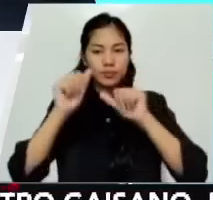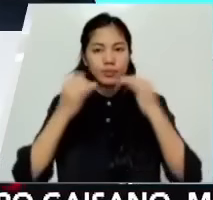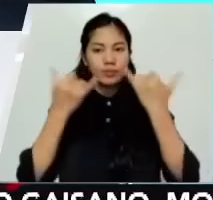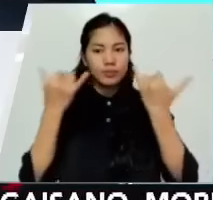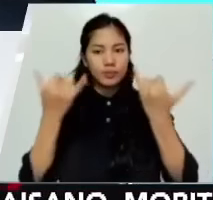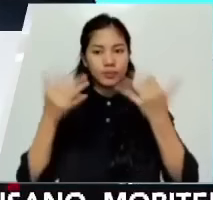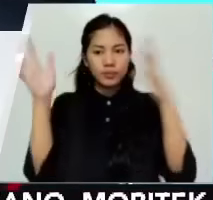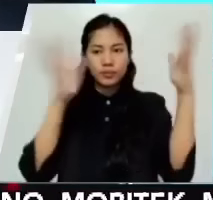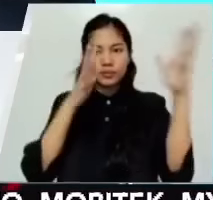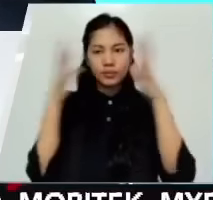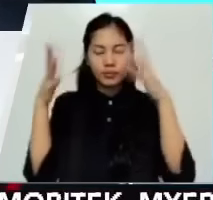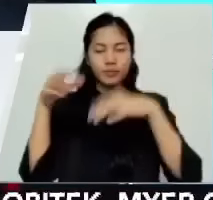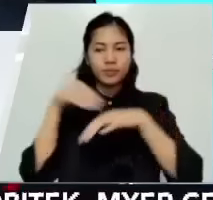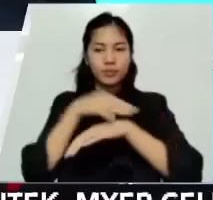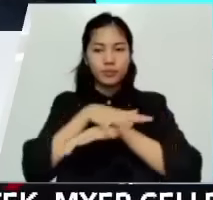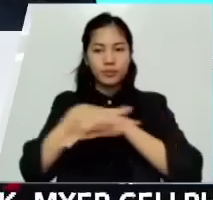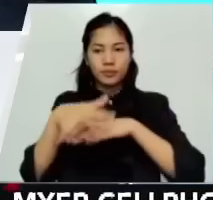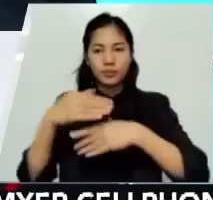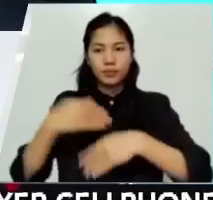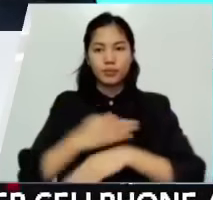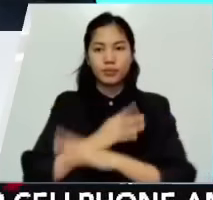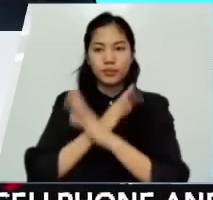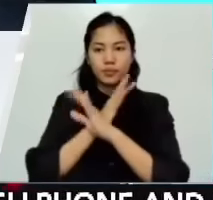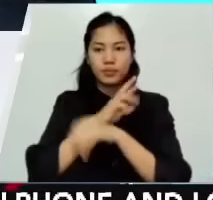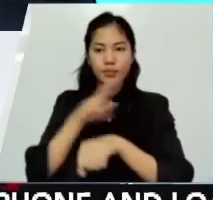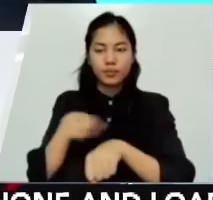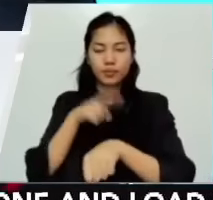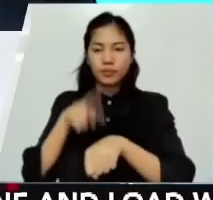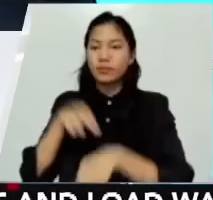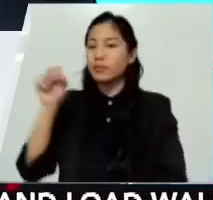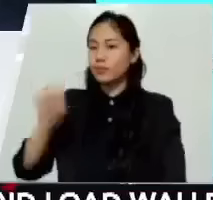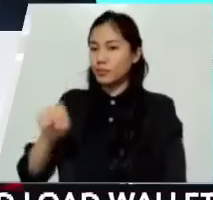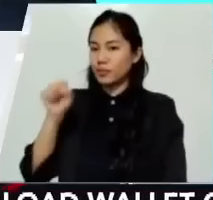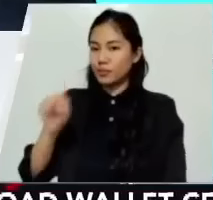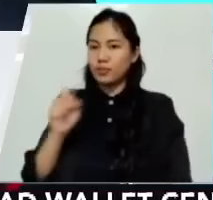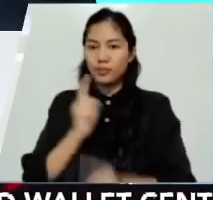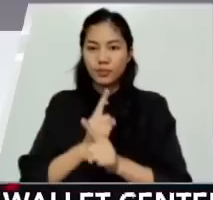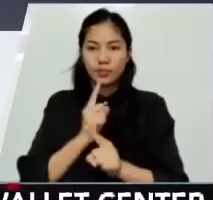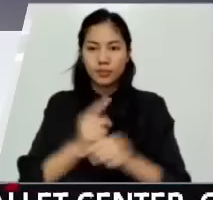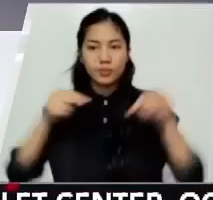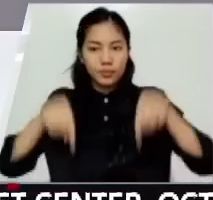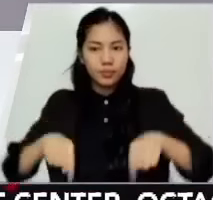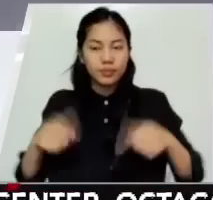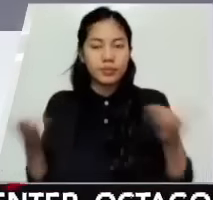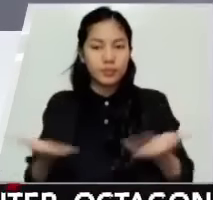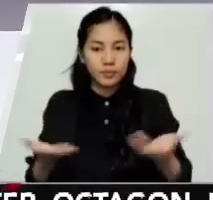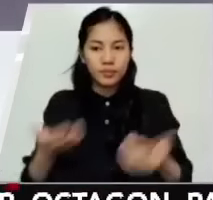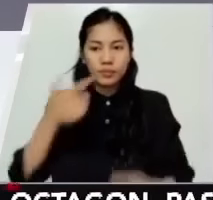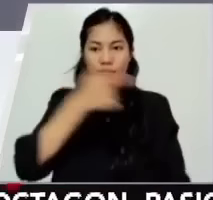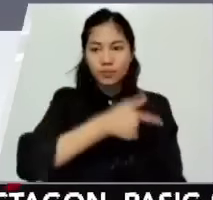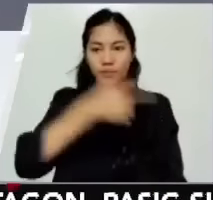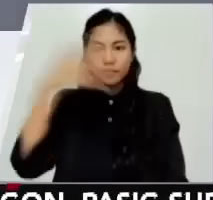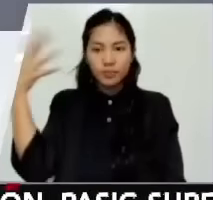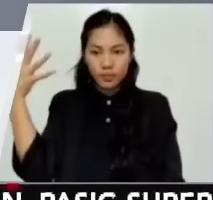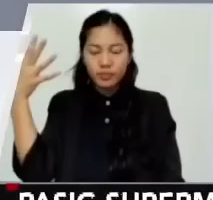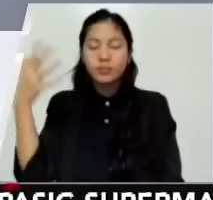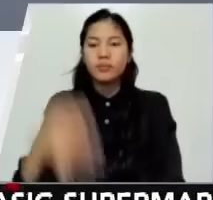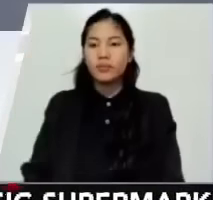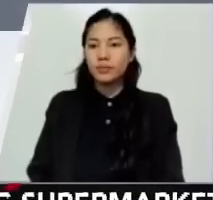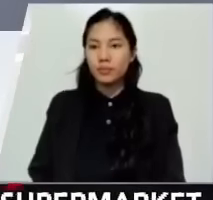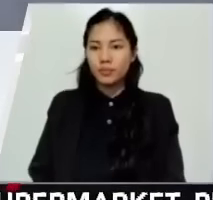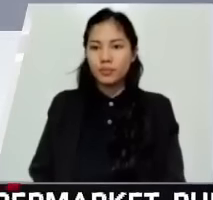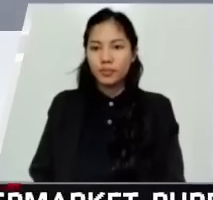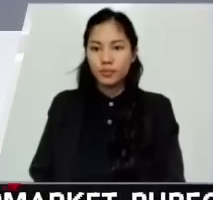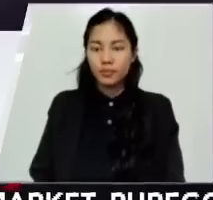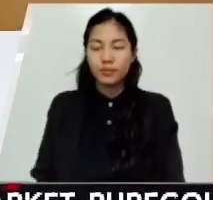Region? Opo, tamang-tama po. Nandito po ako sa General Santos ngayon and medyo yung flight po namin kanina, medyo